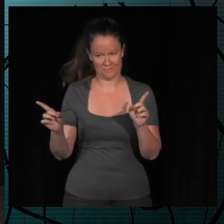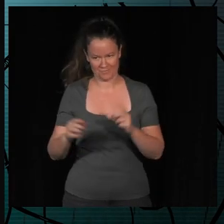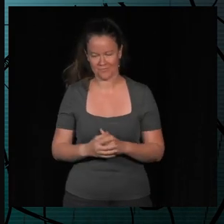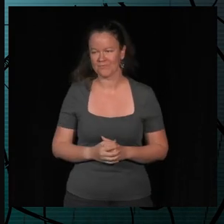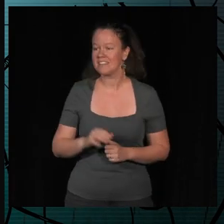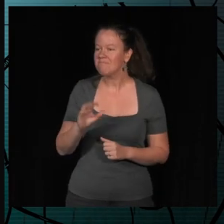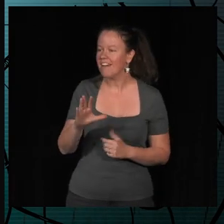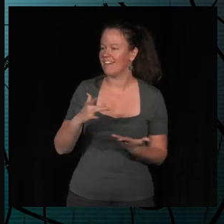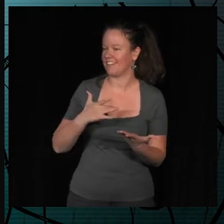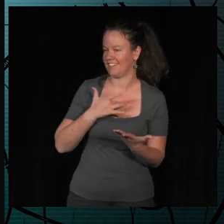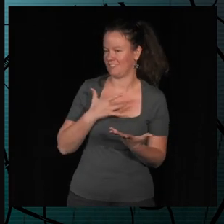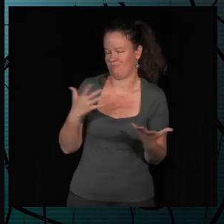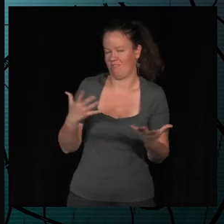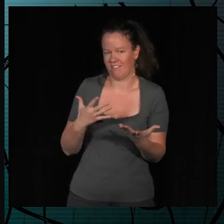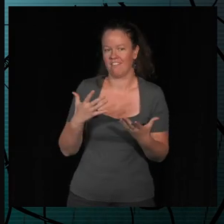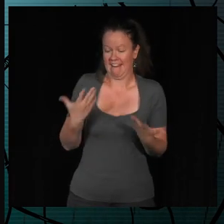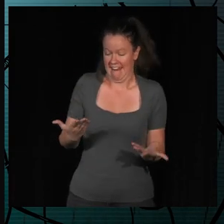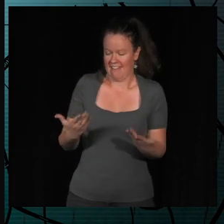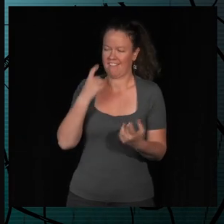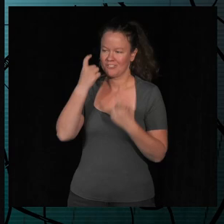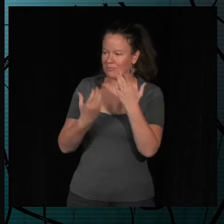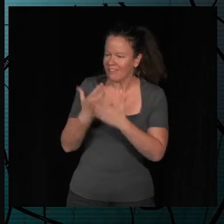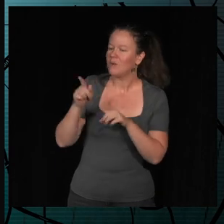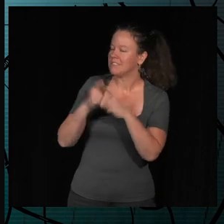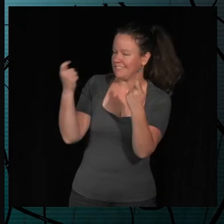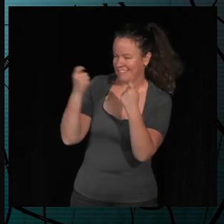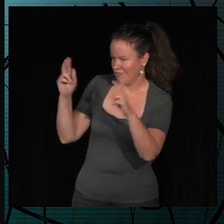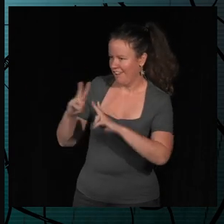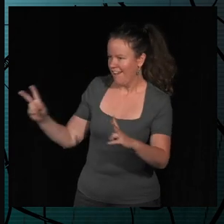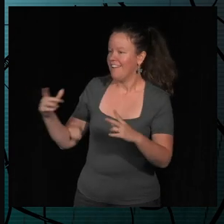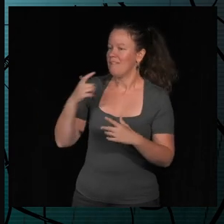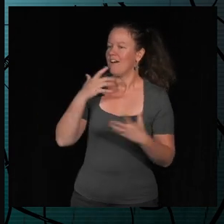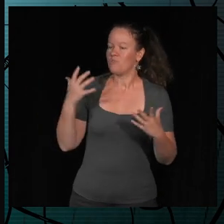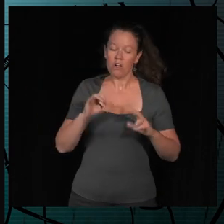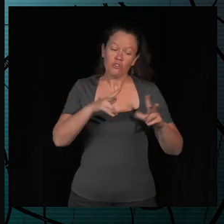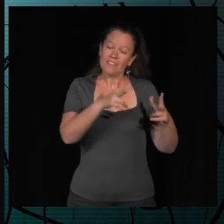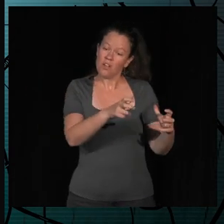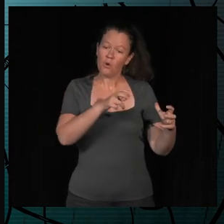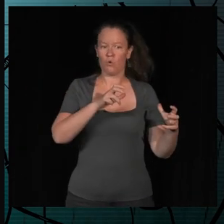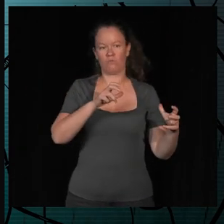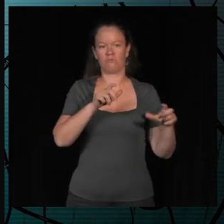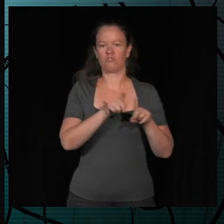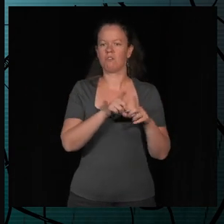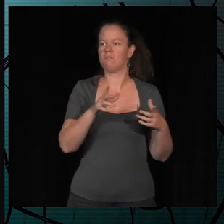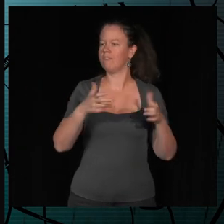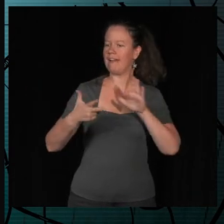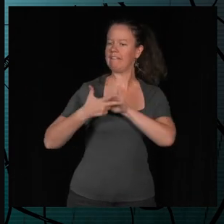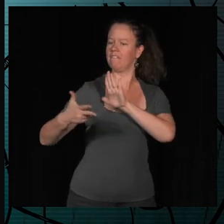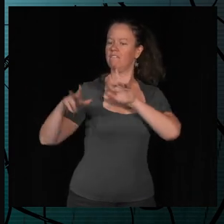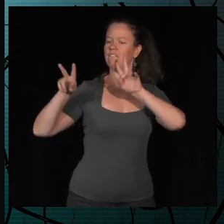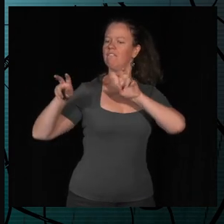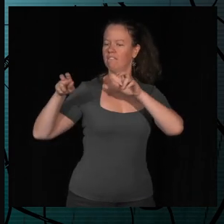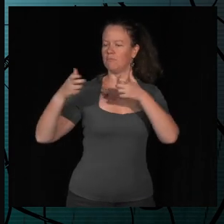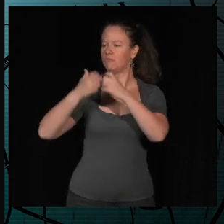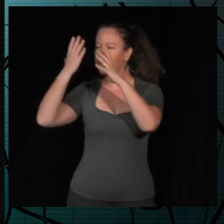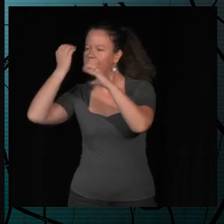étiqueté euh culturellement euh reconnu par les institutions et par l'école validé par euh les